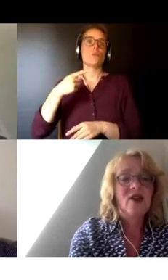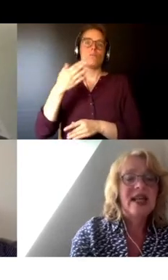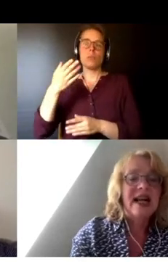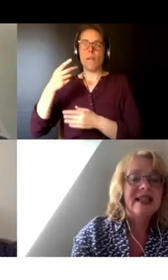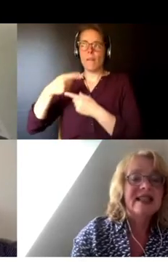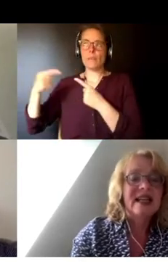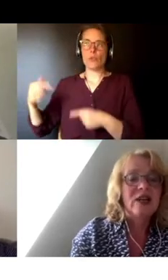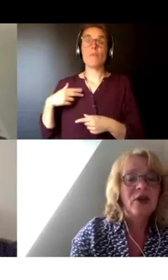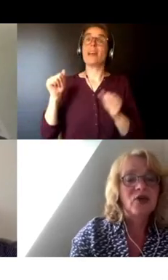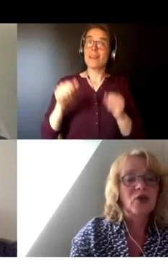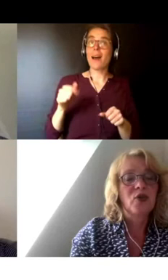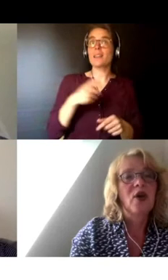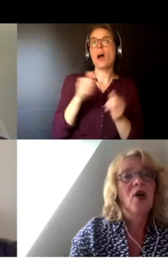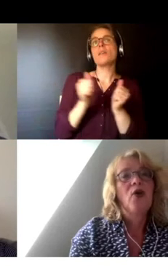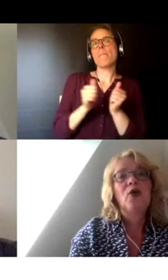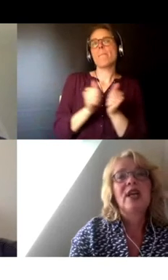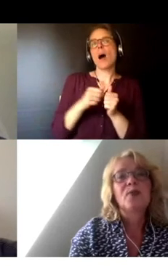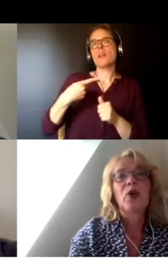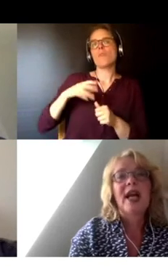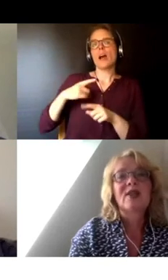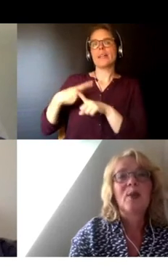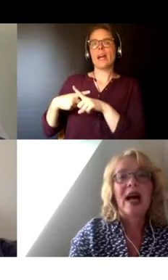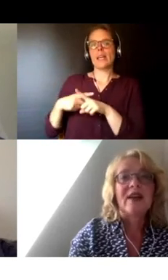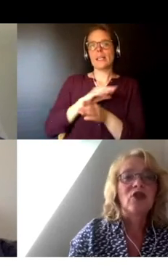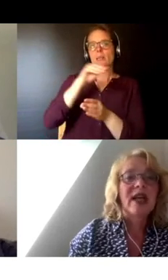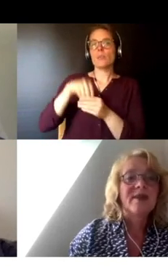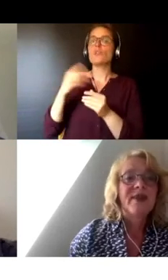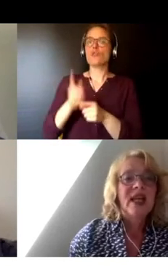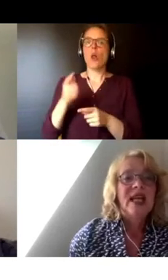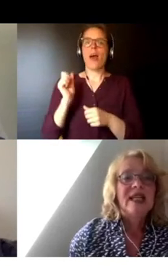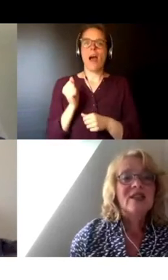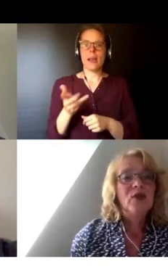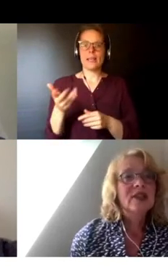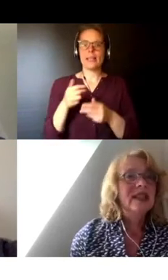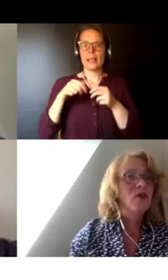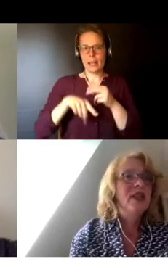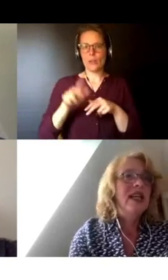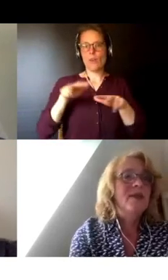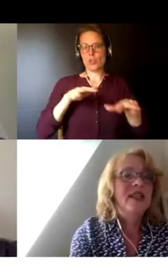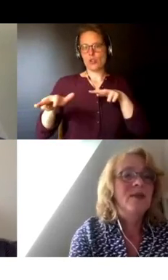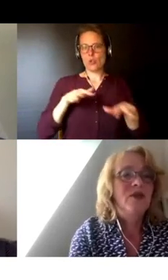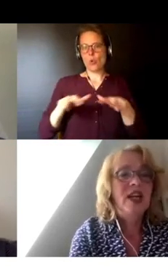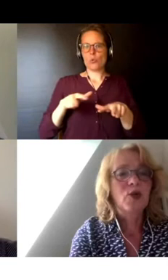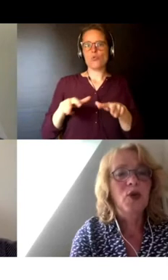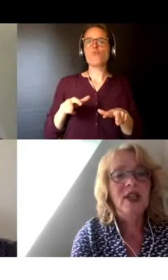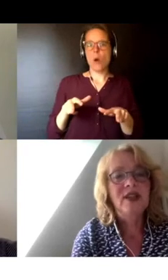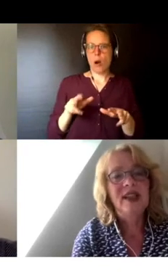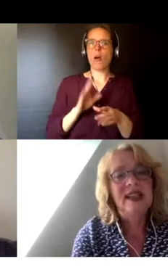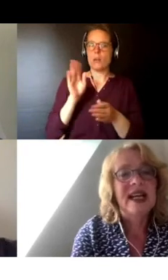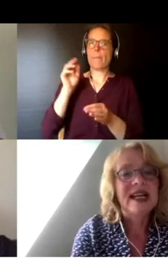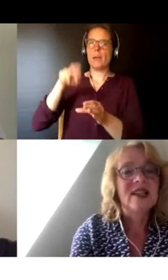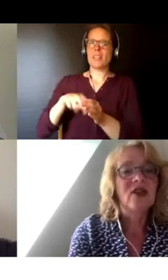Sie sollen einiges an Infrastruktur für das Projekt bereitstellen. Das wirkt natürlich erstmal ziemlich